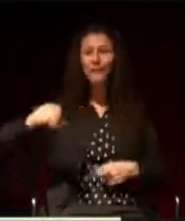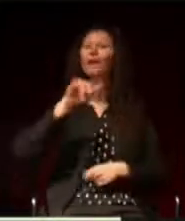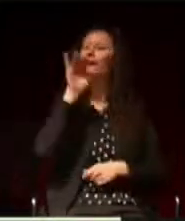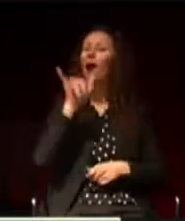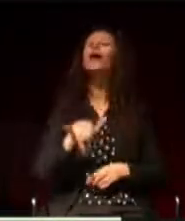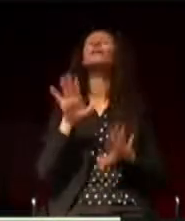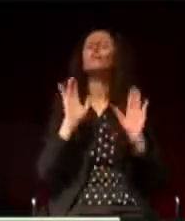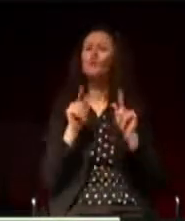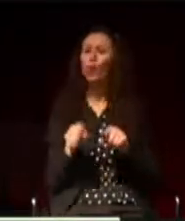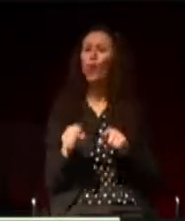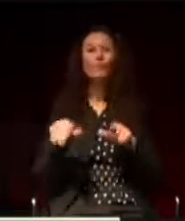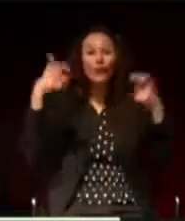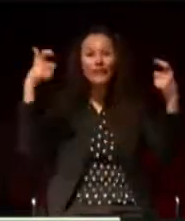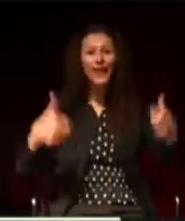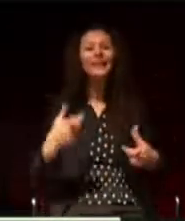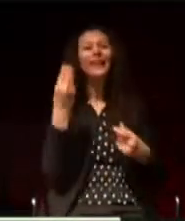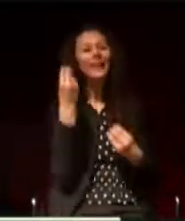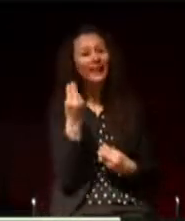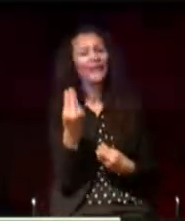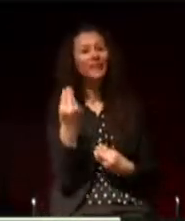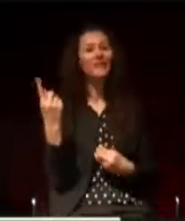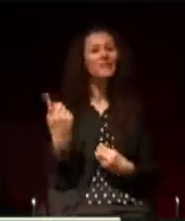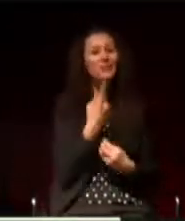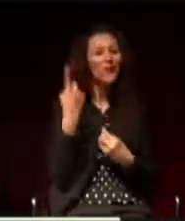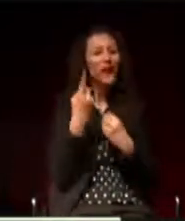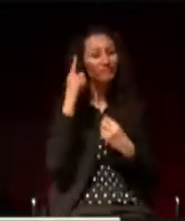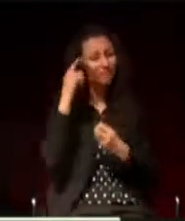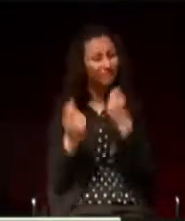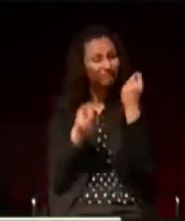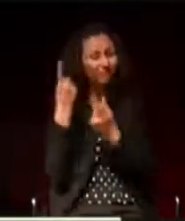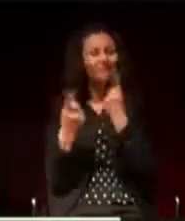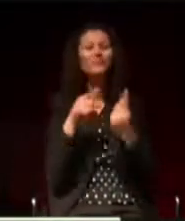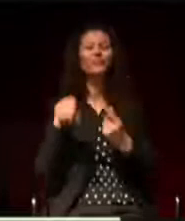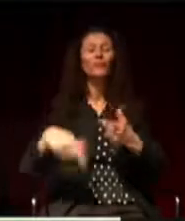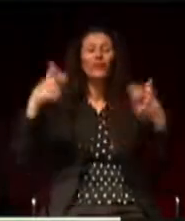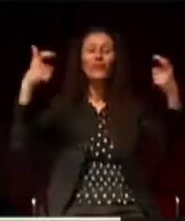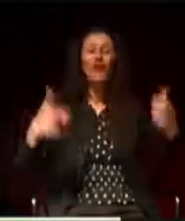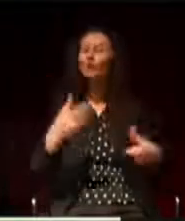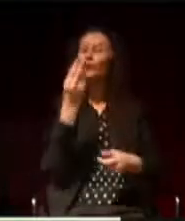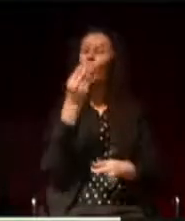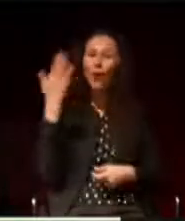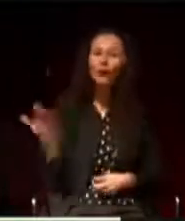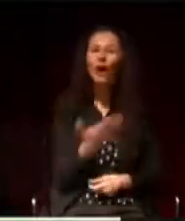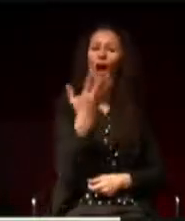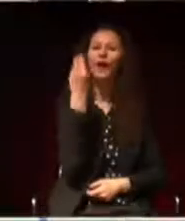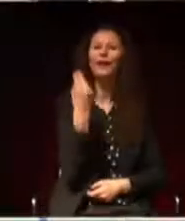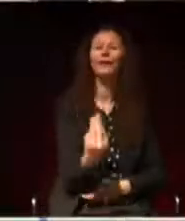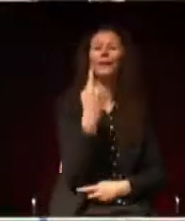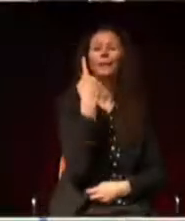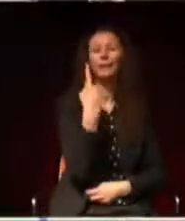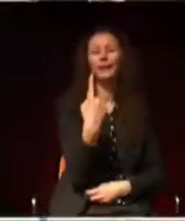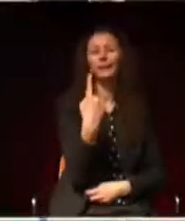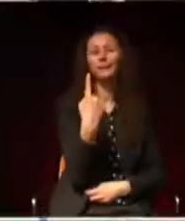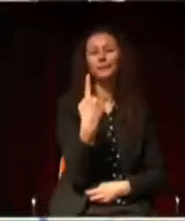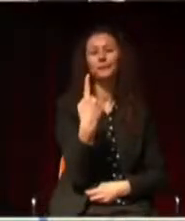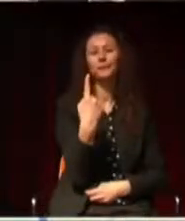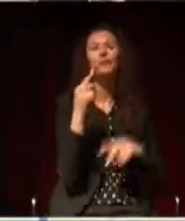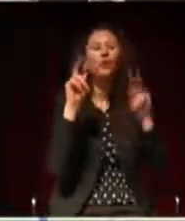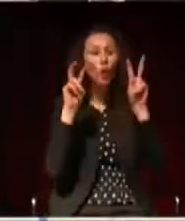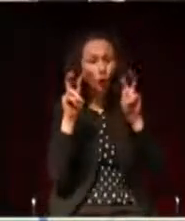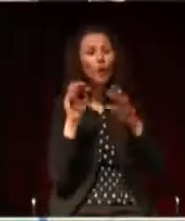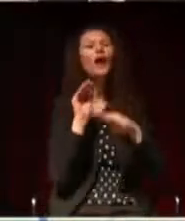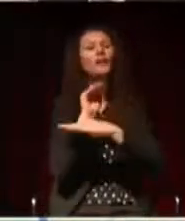hak etmeyecek. Bu kent iyi şeyler hak ediyor. Bu kent çok daha iyi bir